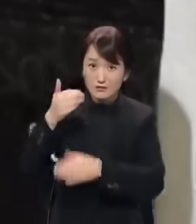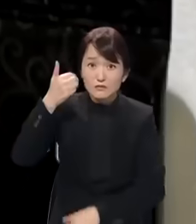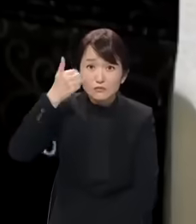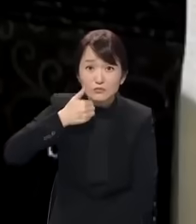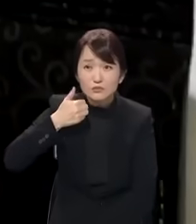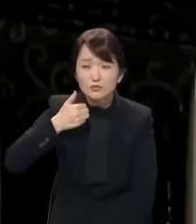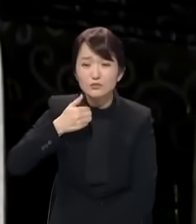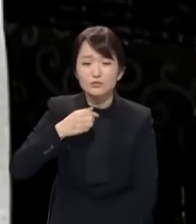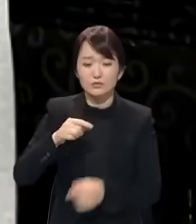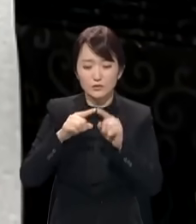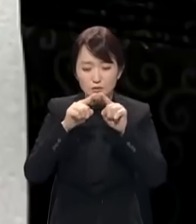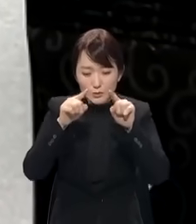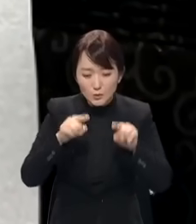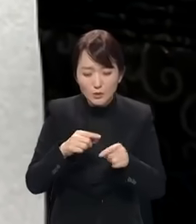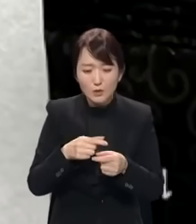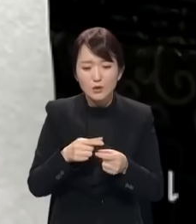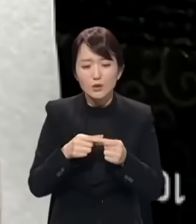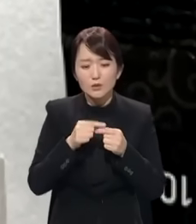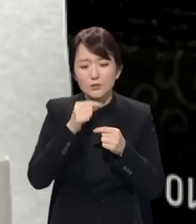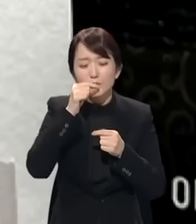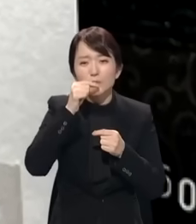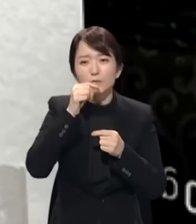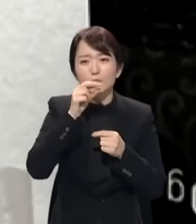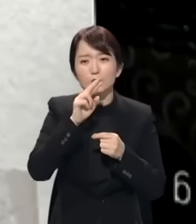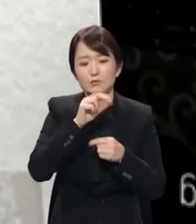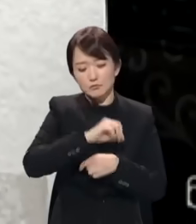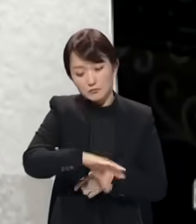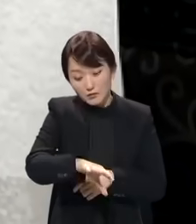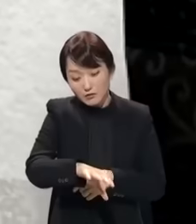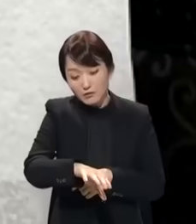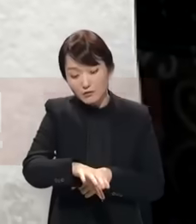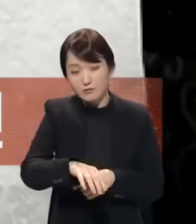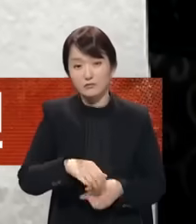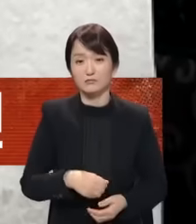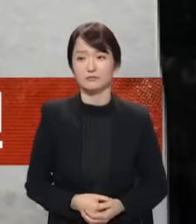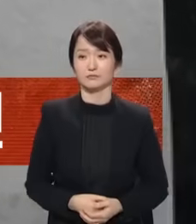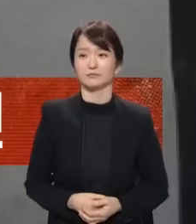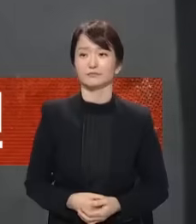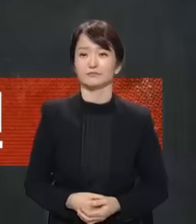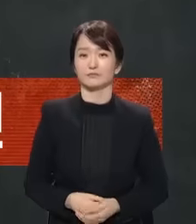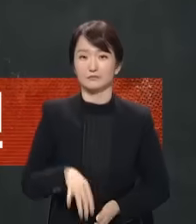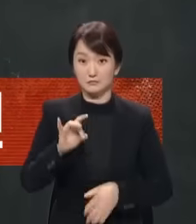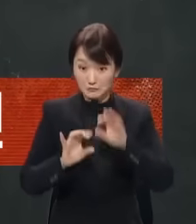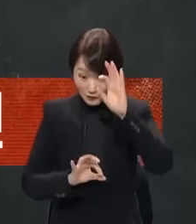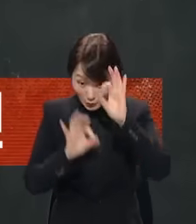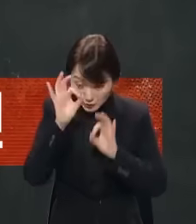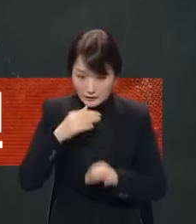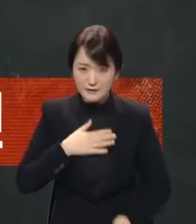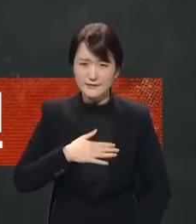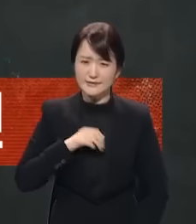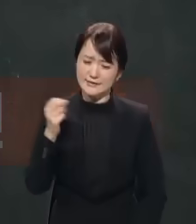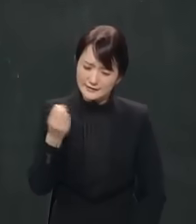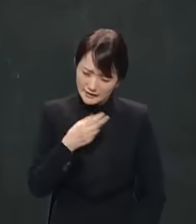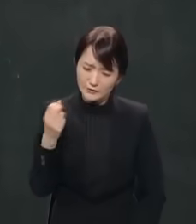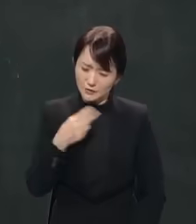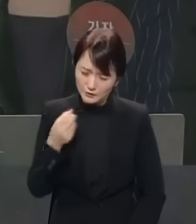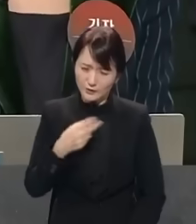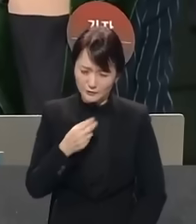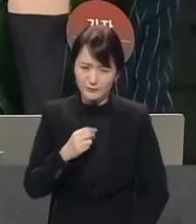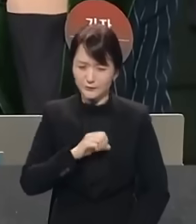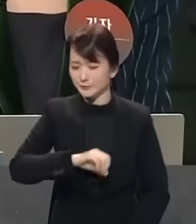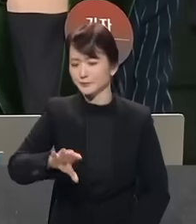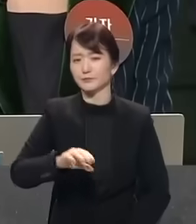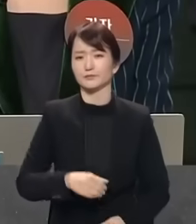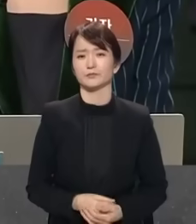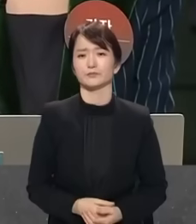다 먹은 홍삼 포장지를 엘리베이터에 버리고 있었다는 겁니다. 그러면서 뭐 처음에는 실수인 줄 알았는데 상습이더라 이렇게 적었습니다.